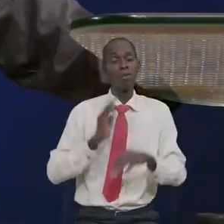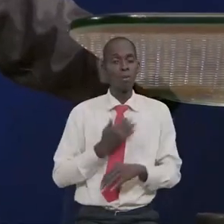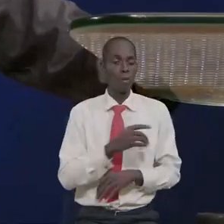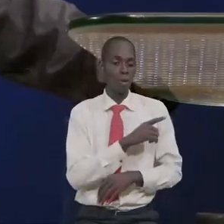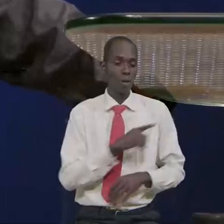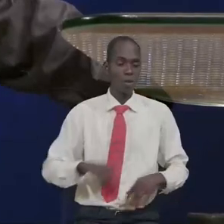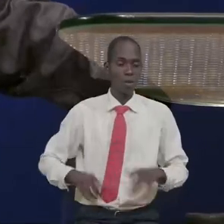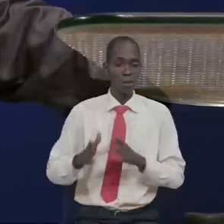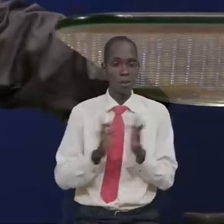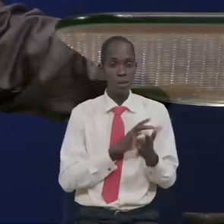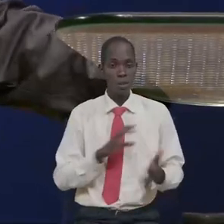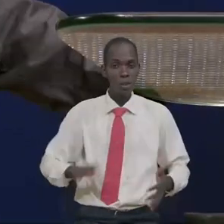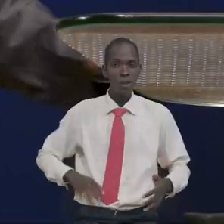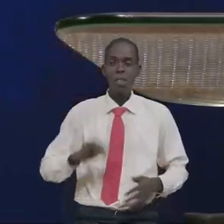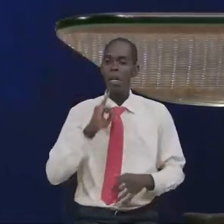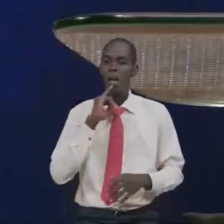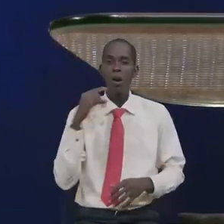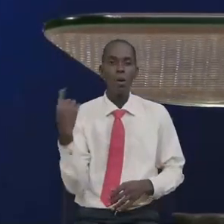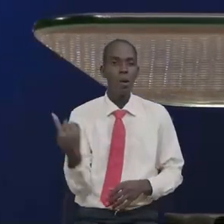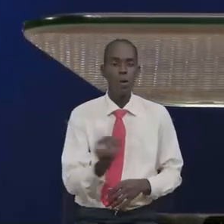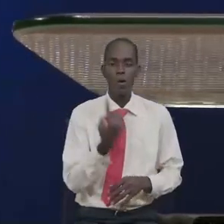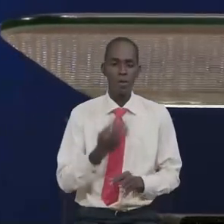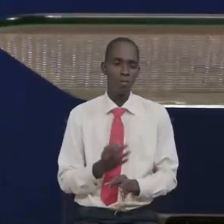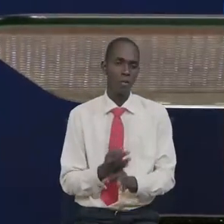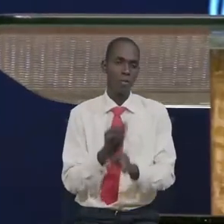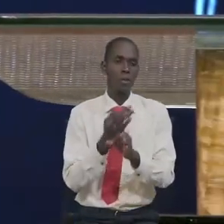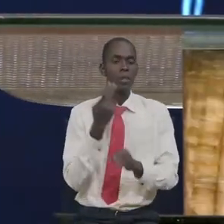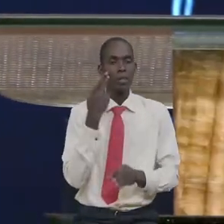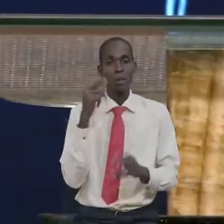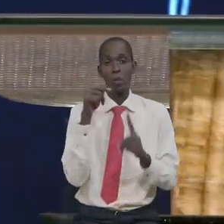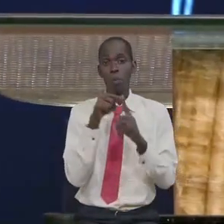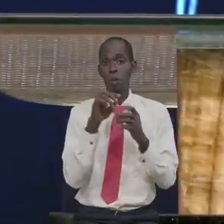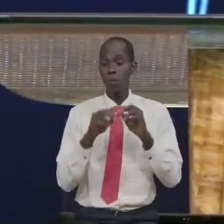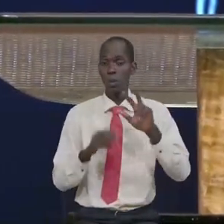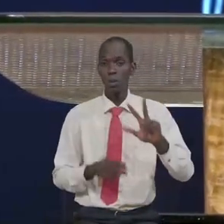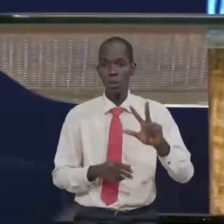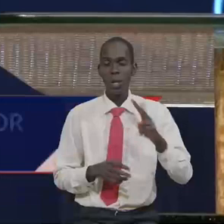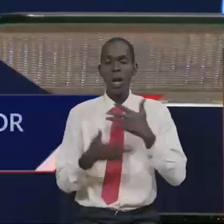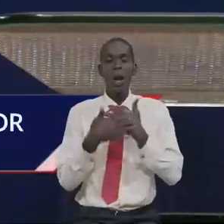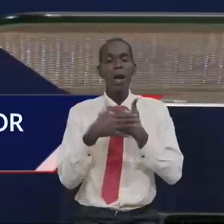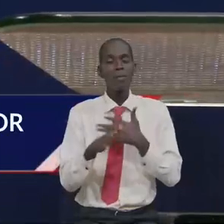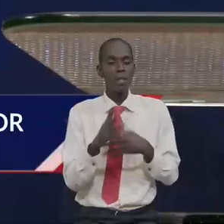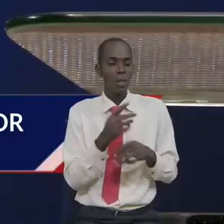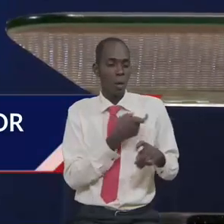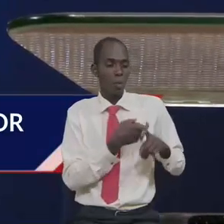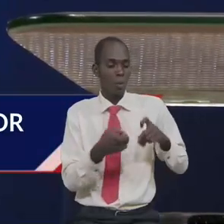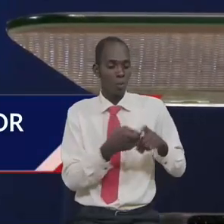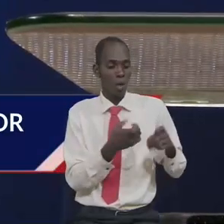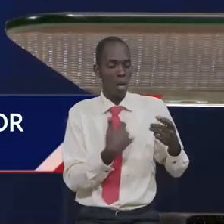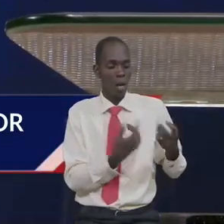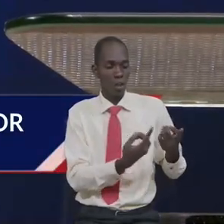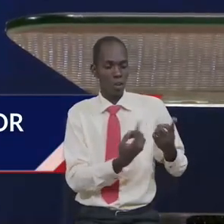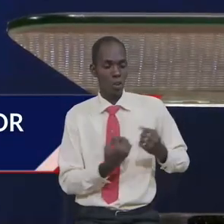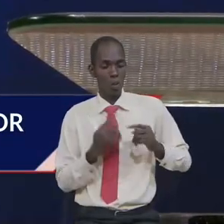Père, est toujours fidèle. Voyons le troisième point. après la